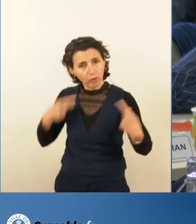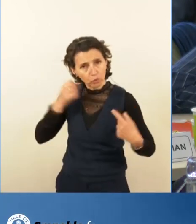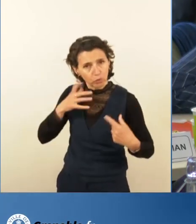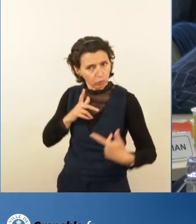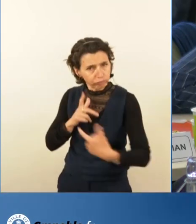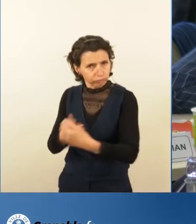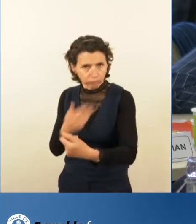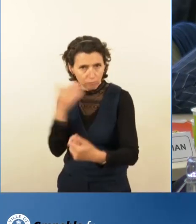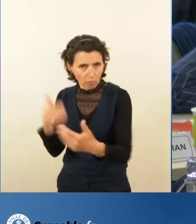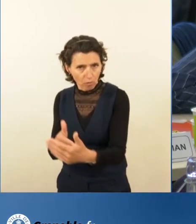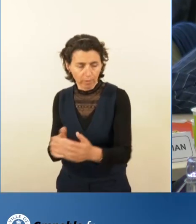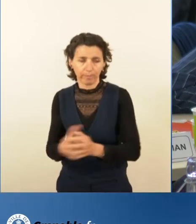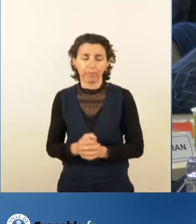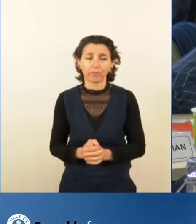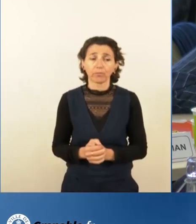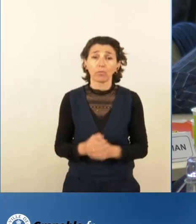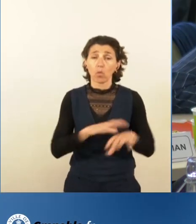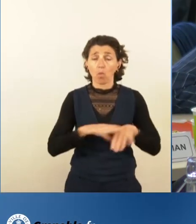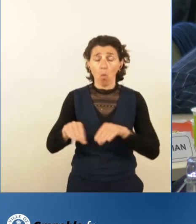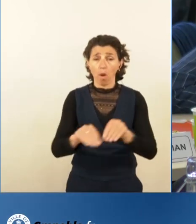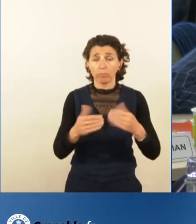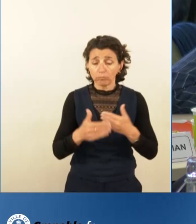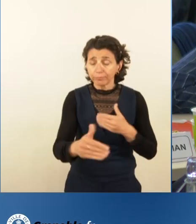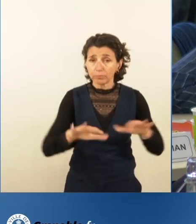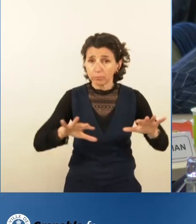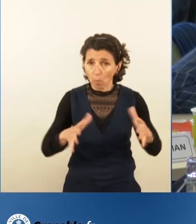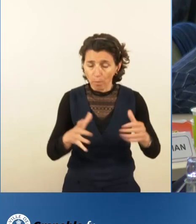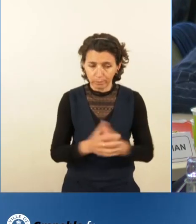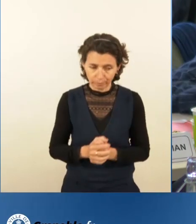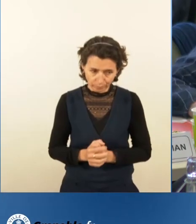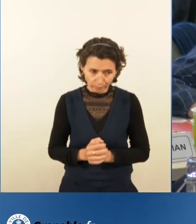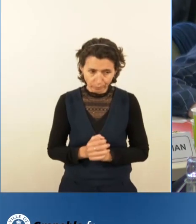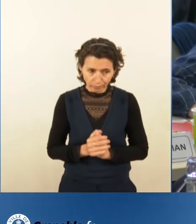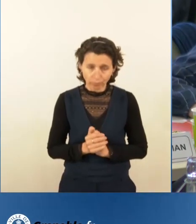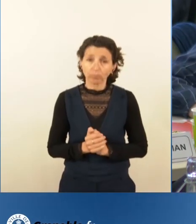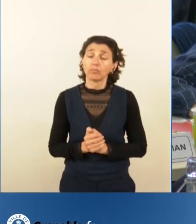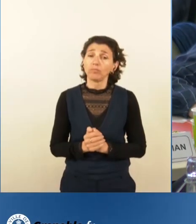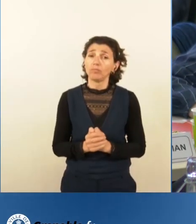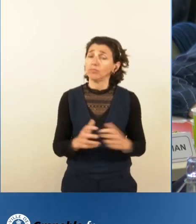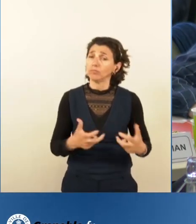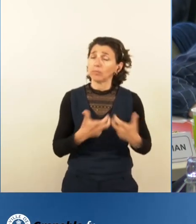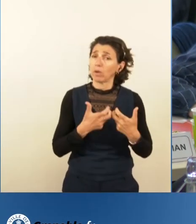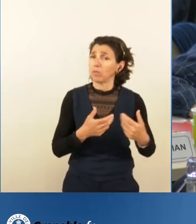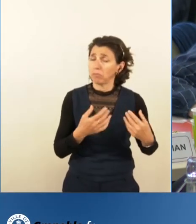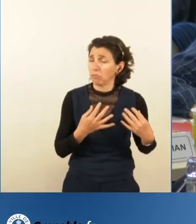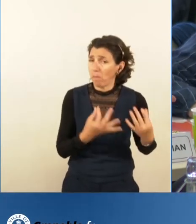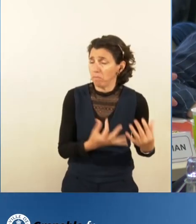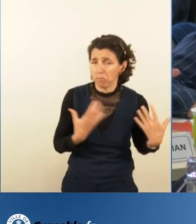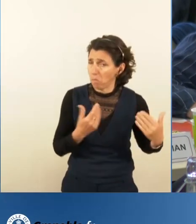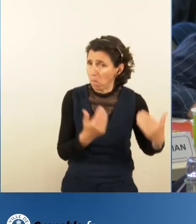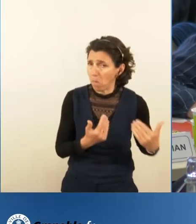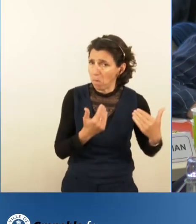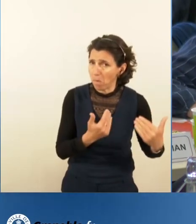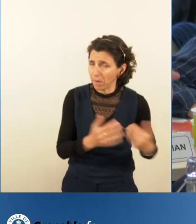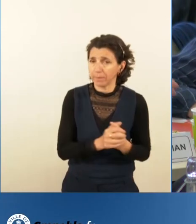concrètement ces tarifs seront donc tout restaurant donc très faible l'accueil du matin